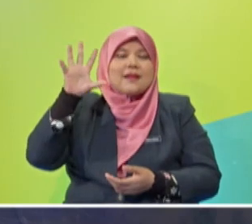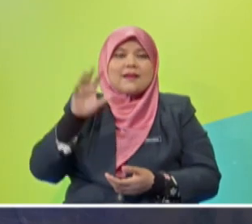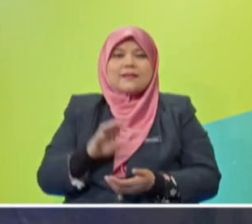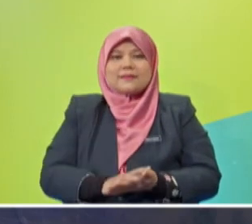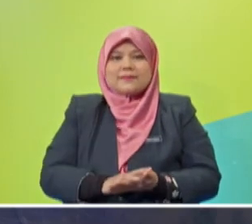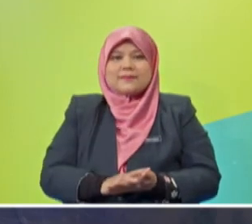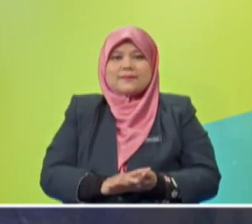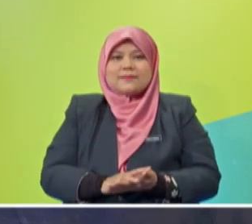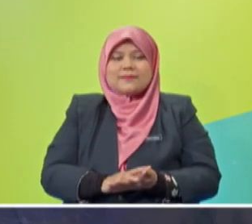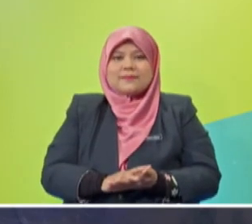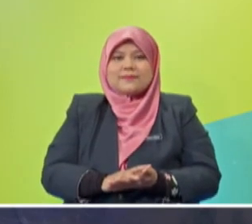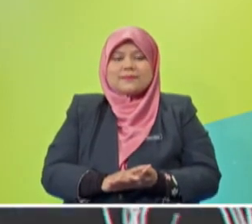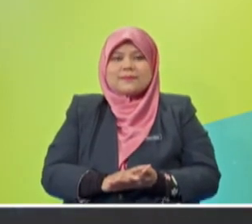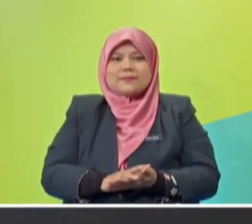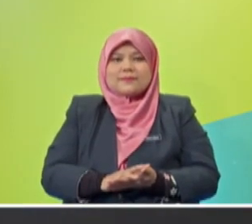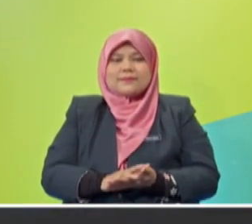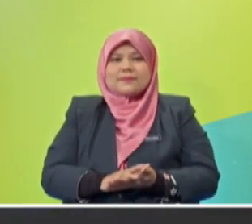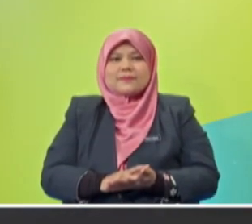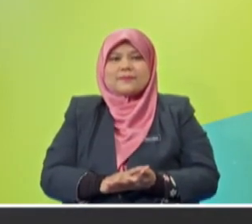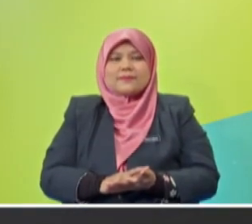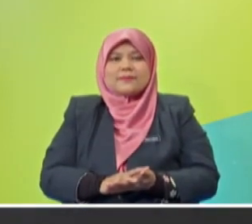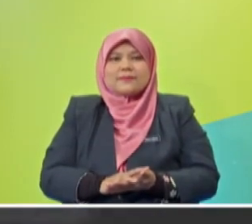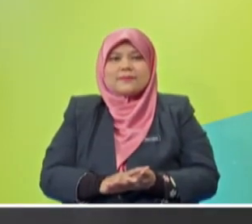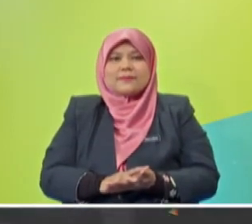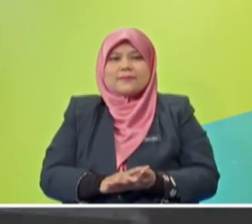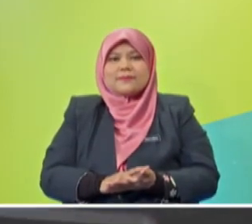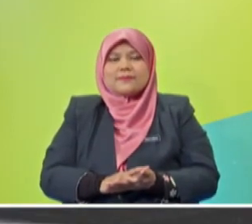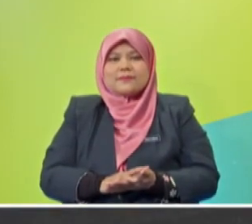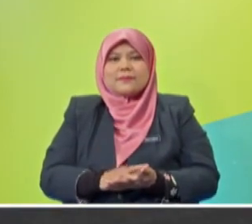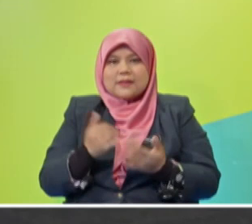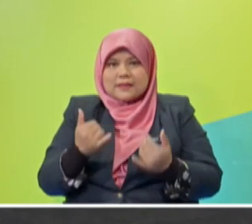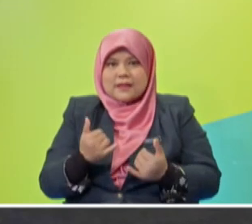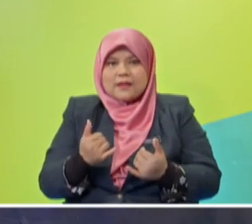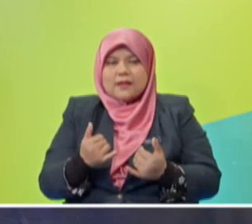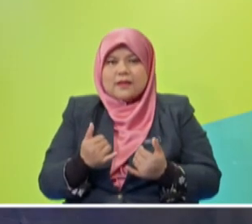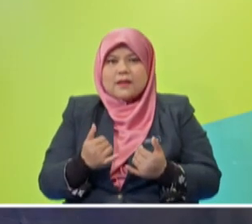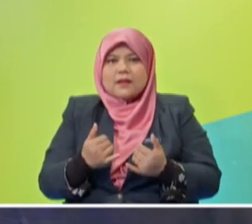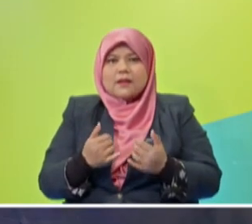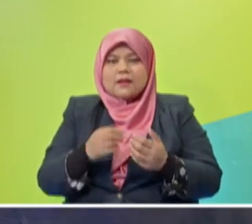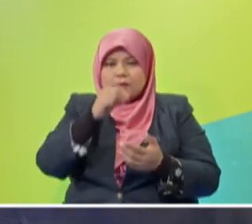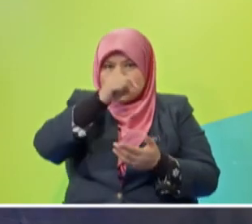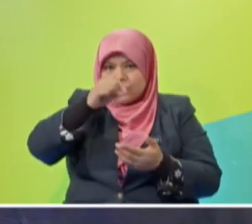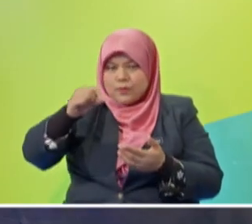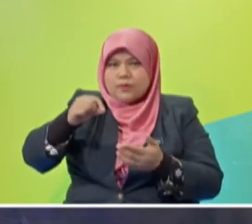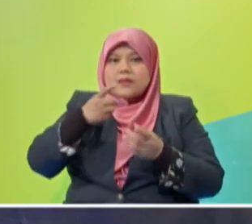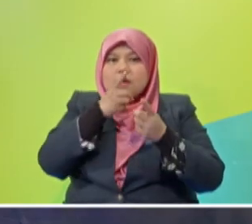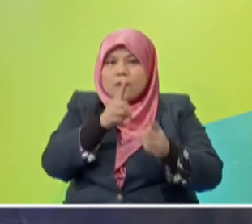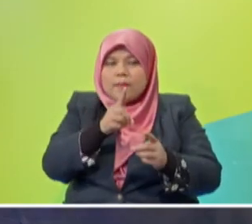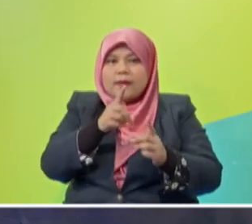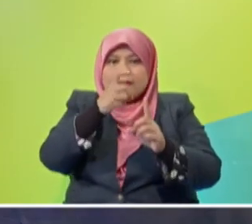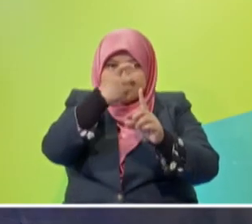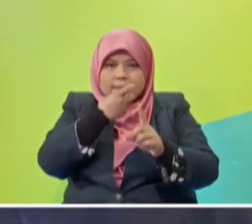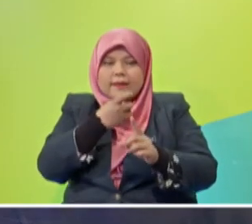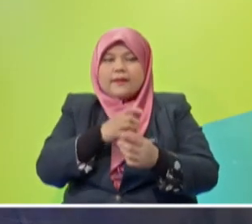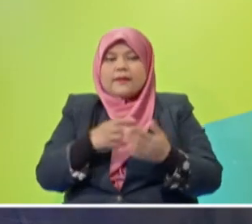5 bintang. Okey, cikgu bagi markah penuh. Okey, tapi sekarang cikgu akan tunjukkan bagaimana skema untuk menulis jawapan untuk kaitkan soalan